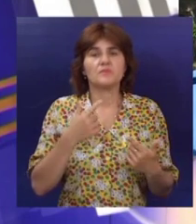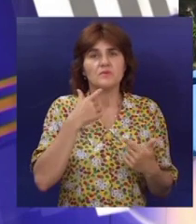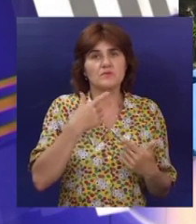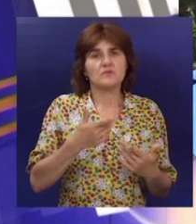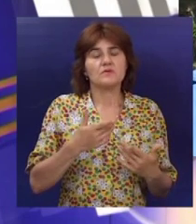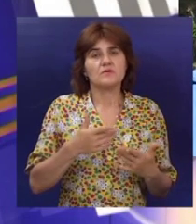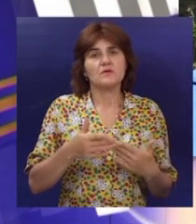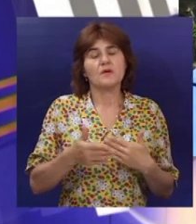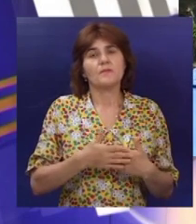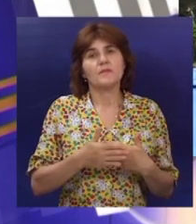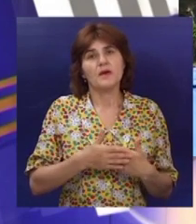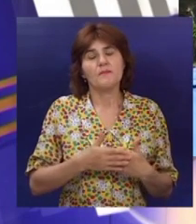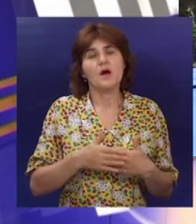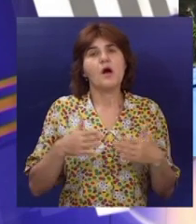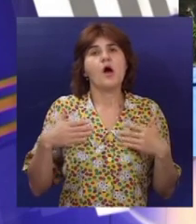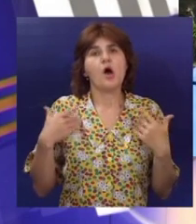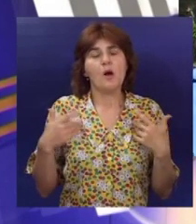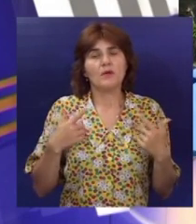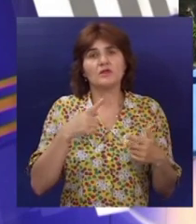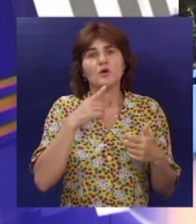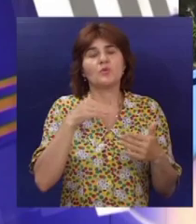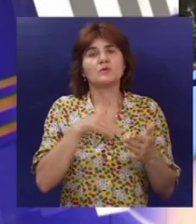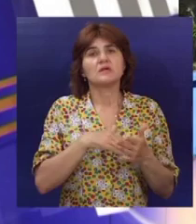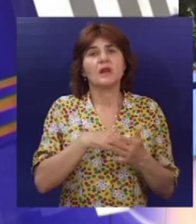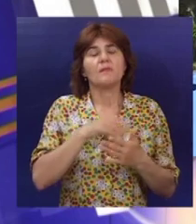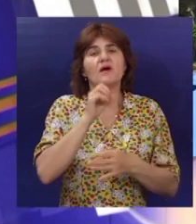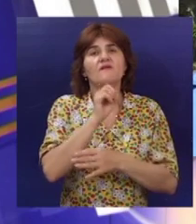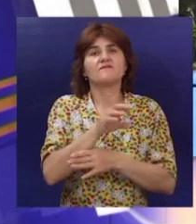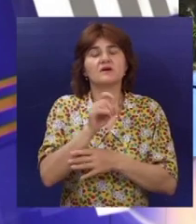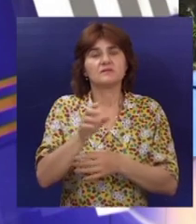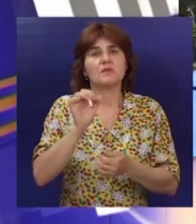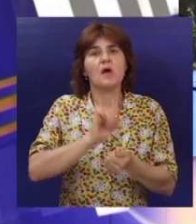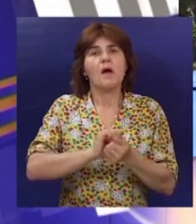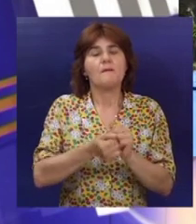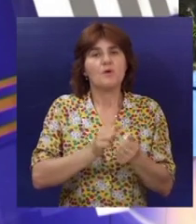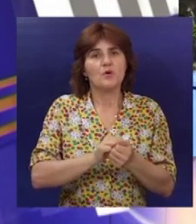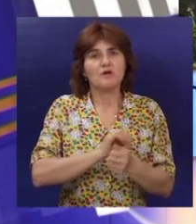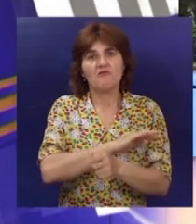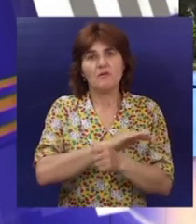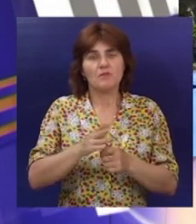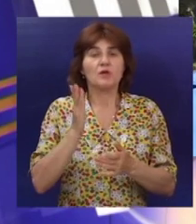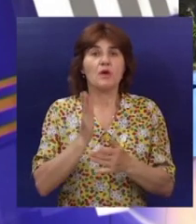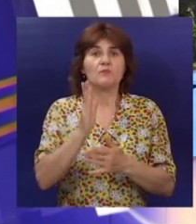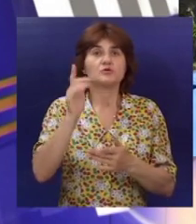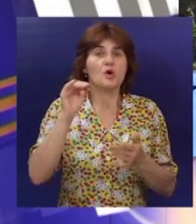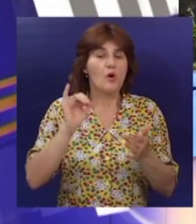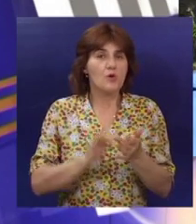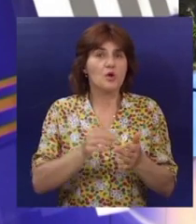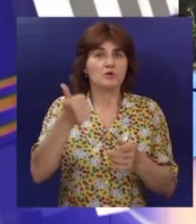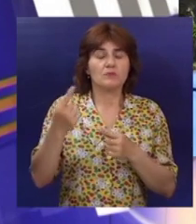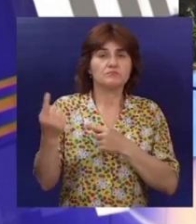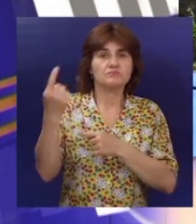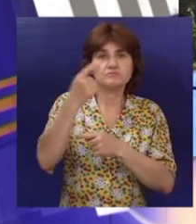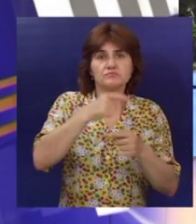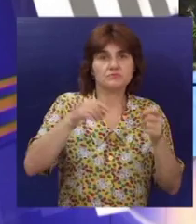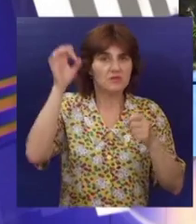i prema omladini koju treba vaspitavati da se bori protiv nadolazeće aveti